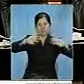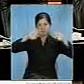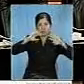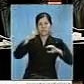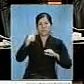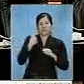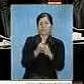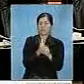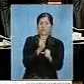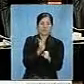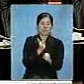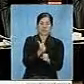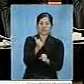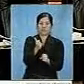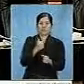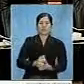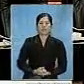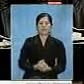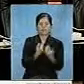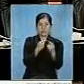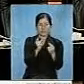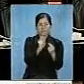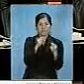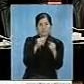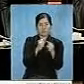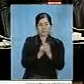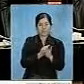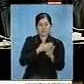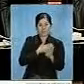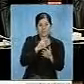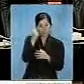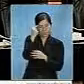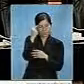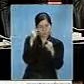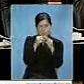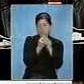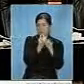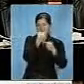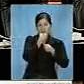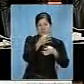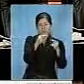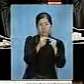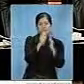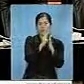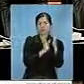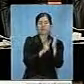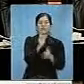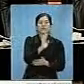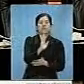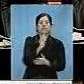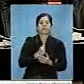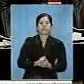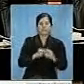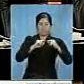นาคตได้เป็นอย่างดีแต่ว่าไม่ได้เป็นการละเลยตัวกฎหมายกอช.แต่อย่างใดนะครับเมื่อรัฐบาลนี้เข้